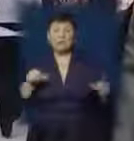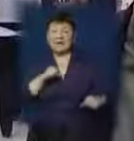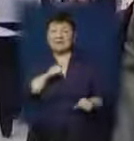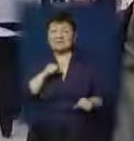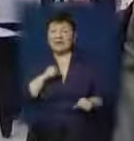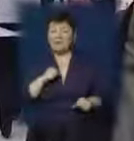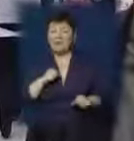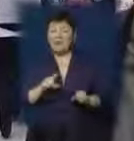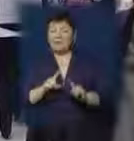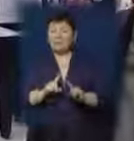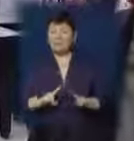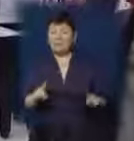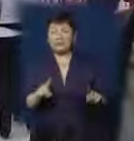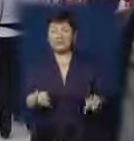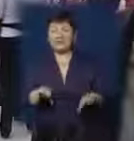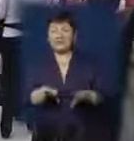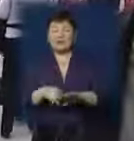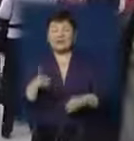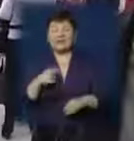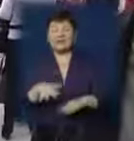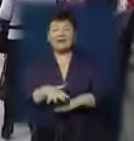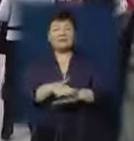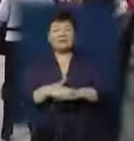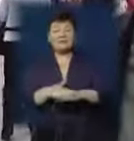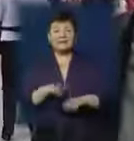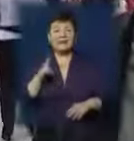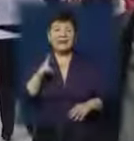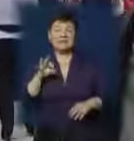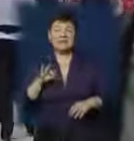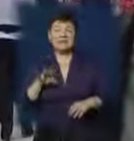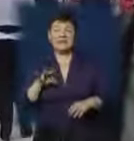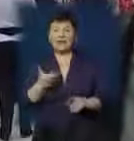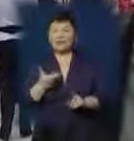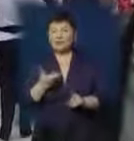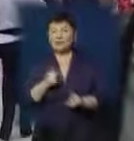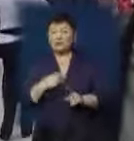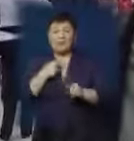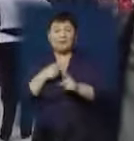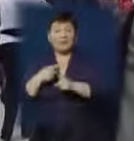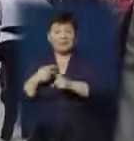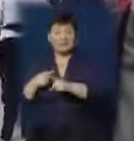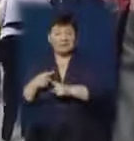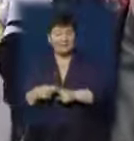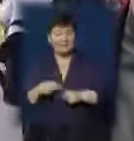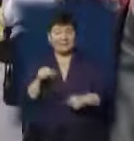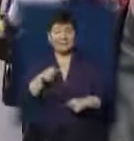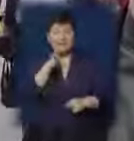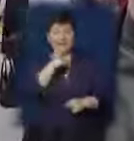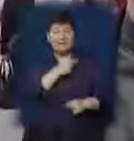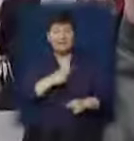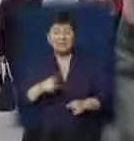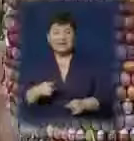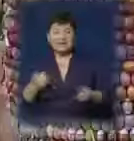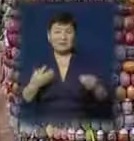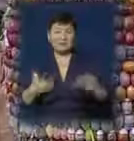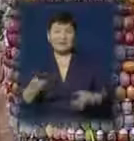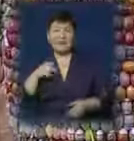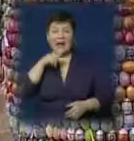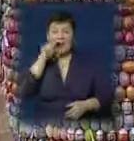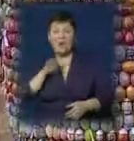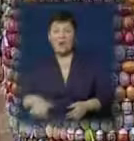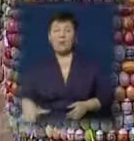самобутнього для населення, так що це дуже позитивно, для особливо в цей час непростий для України.